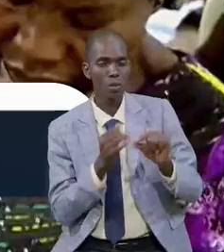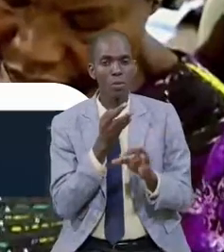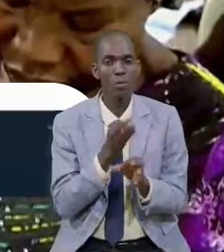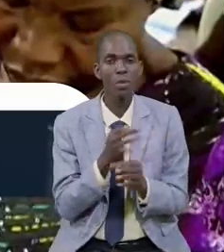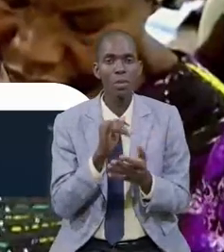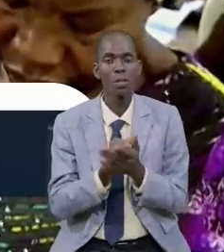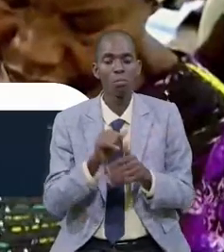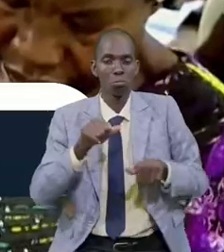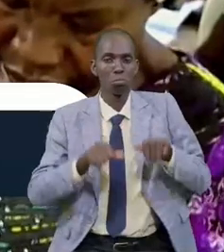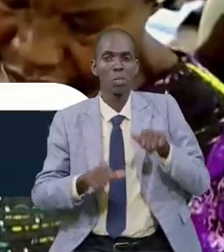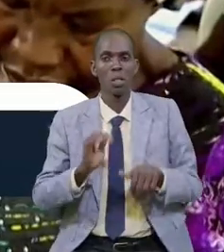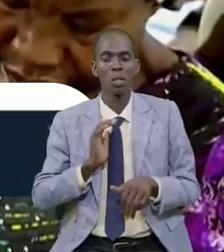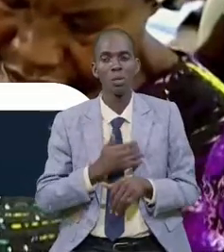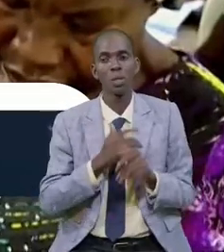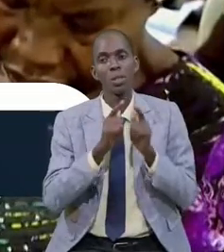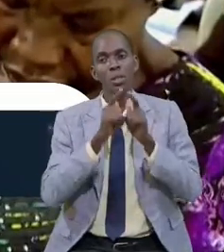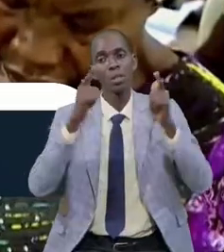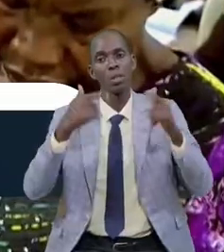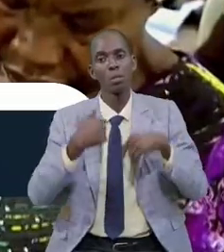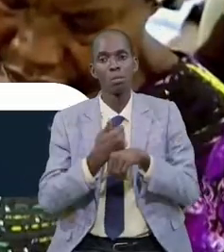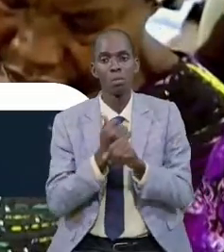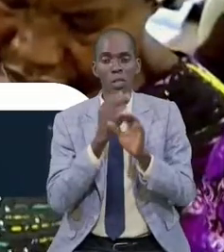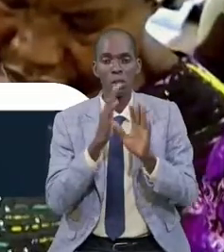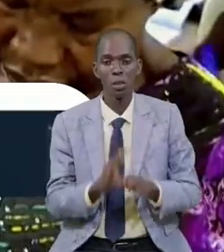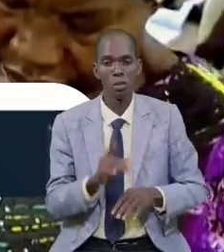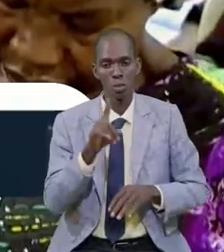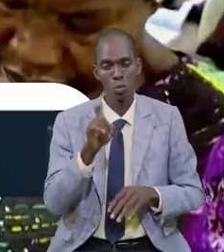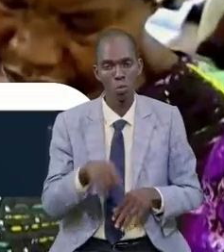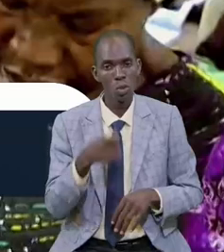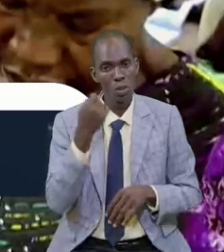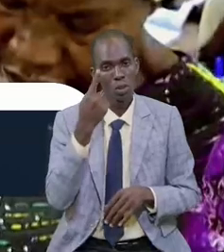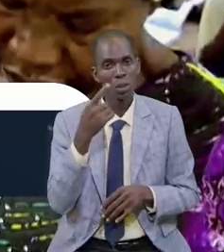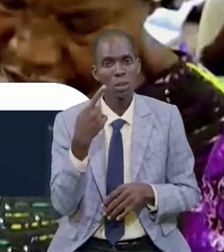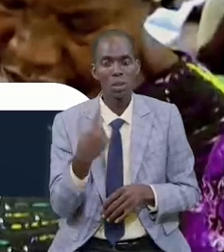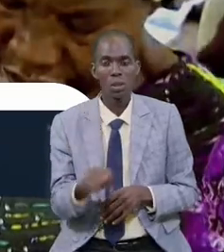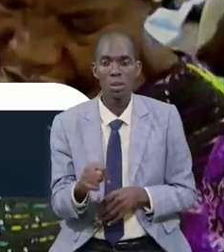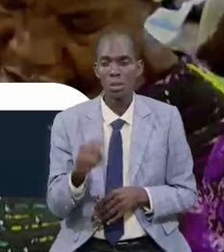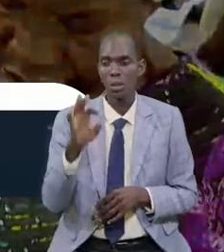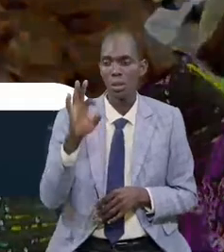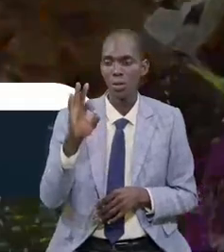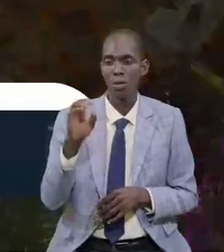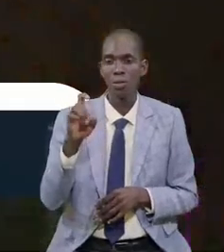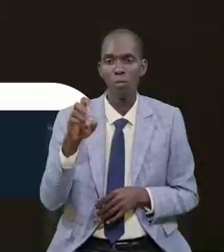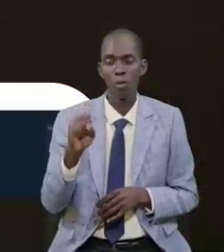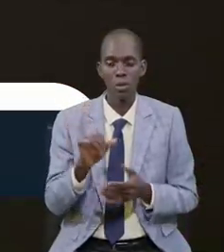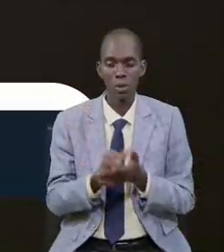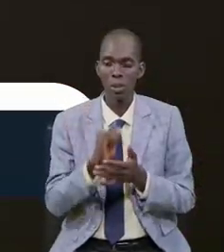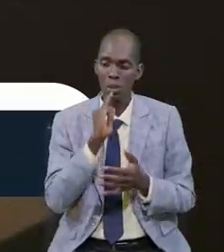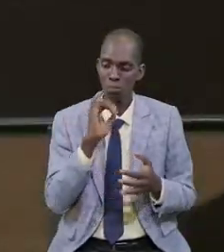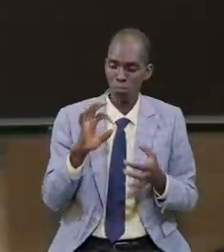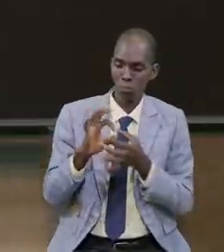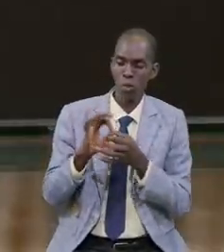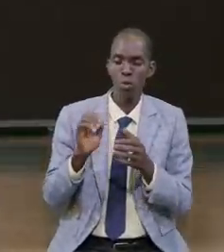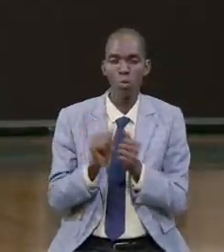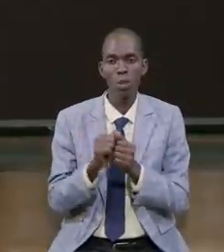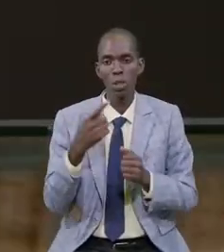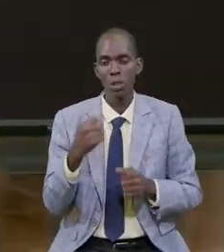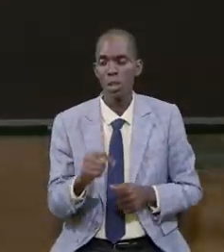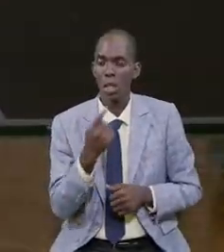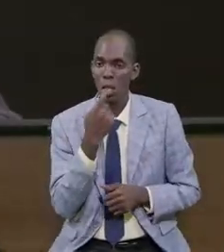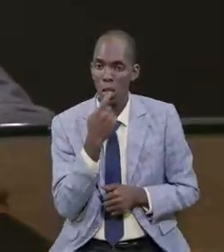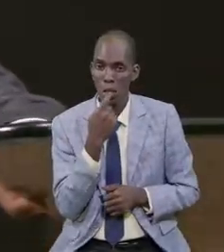doute de notre grand créateur. Vous comprenez? Les petits renards avec la petite langue, la petite